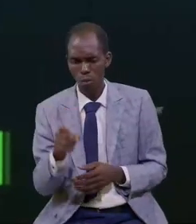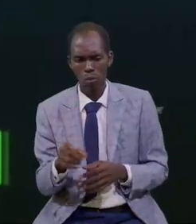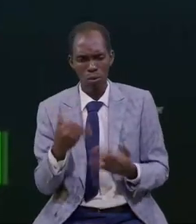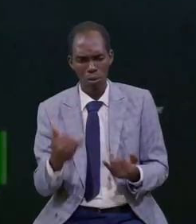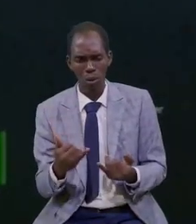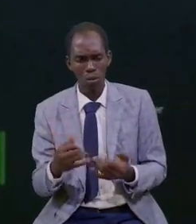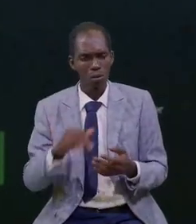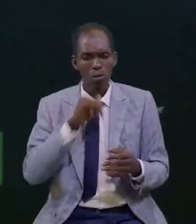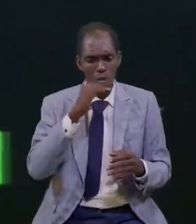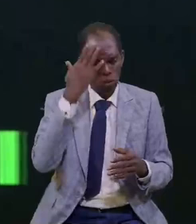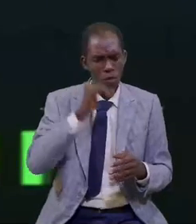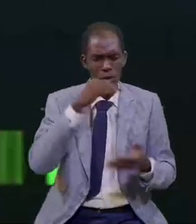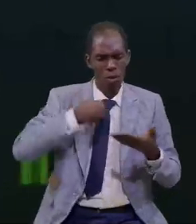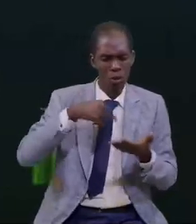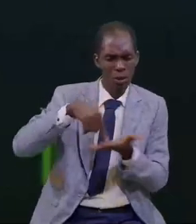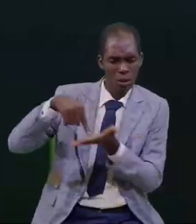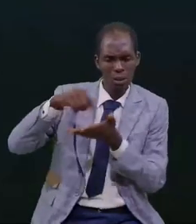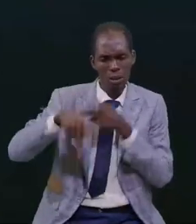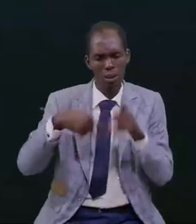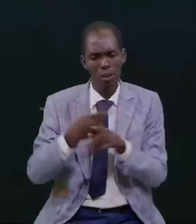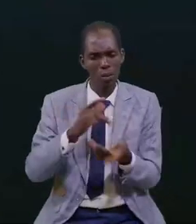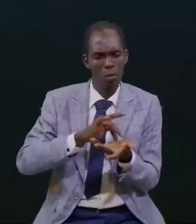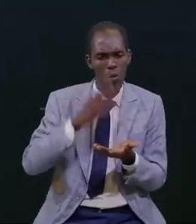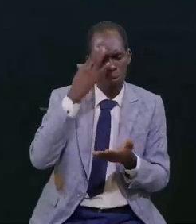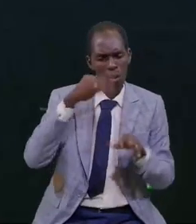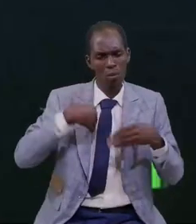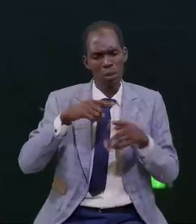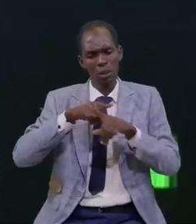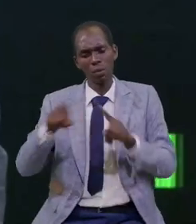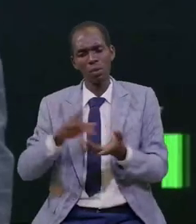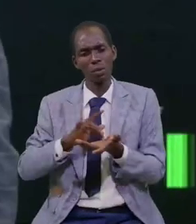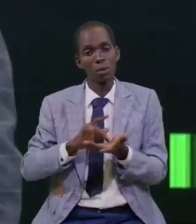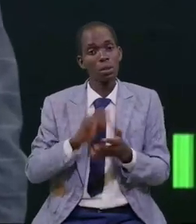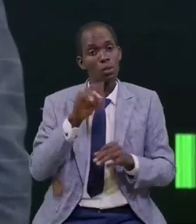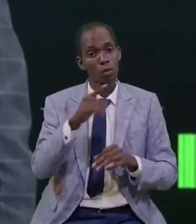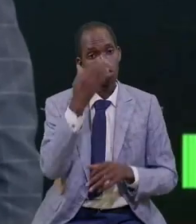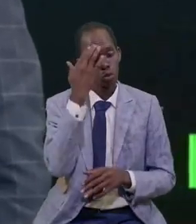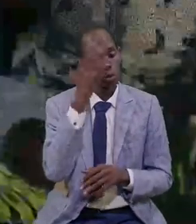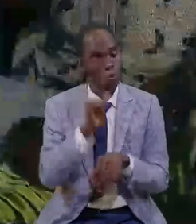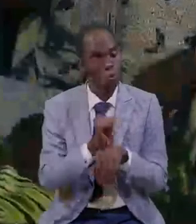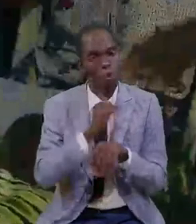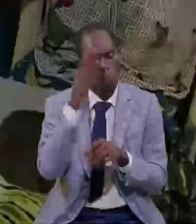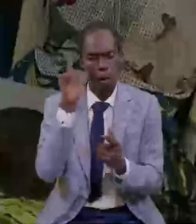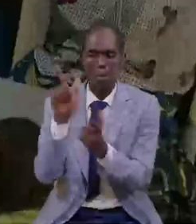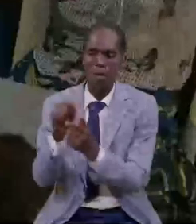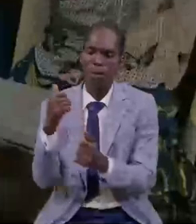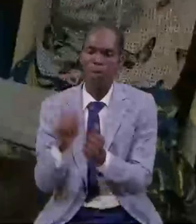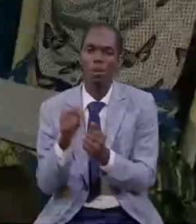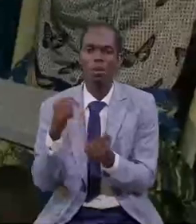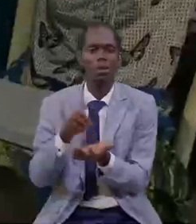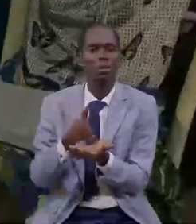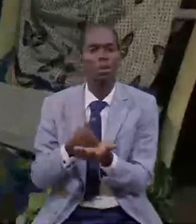même pourquoi est-ce que tu es allé à l'hôpital maintenant l'homme n'a pas argumenté tu vas pas argumenter